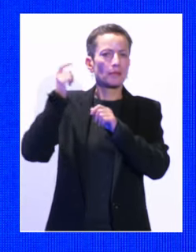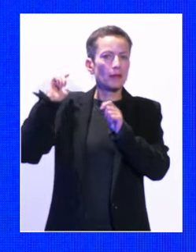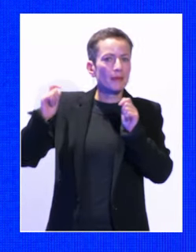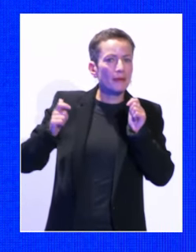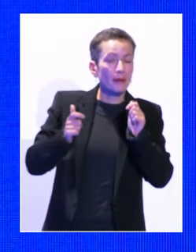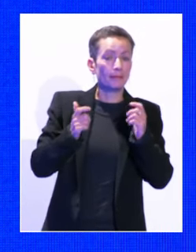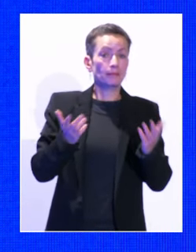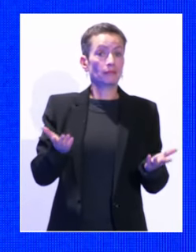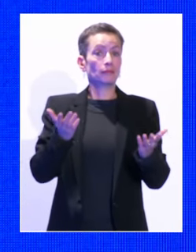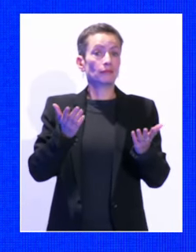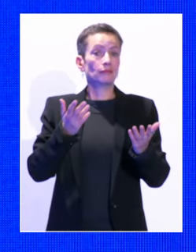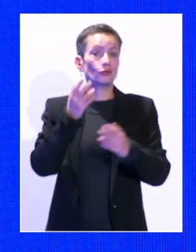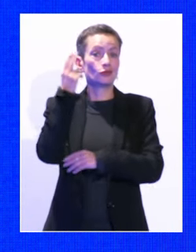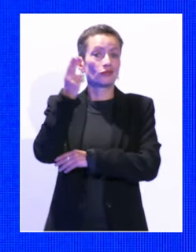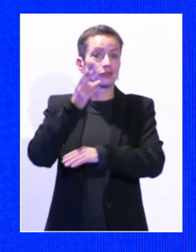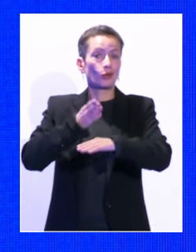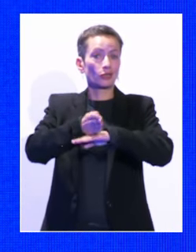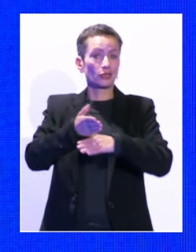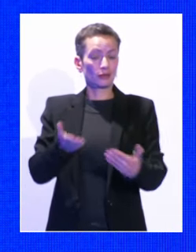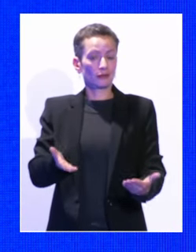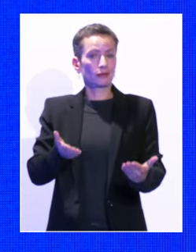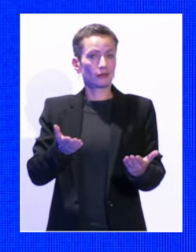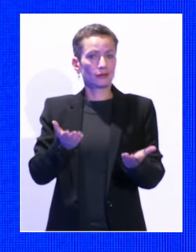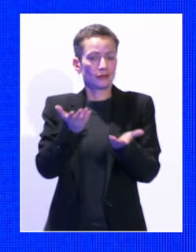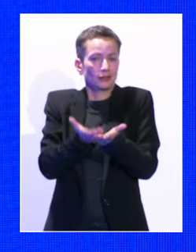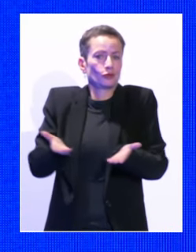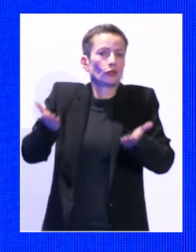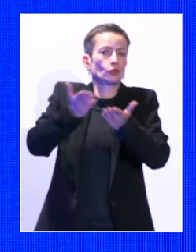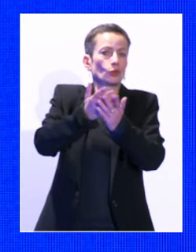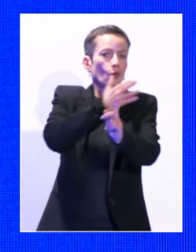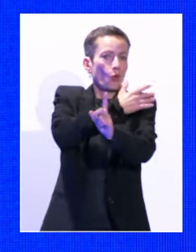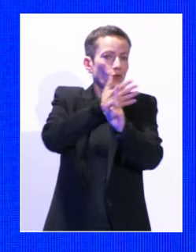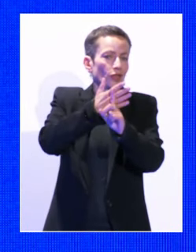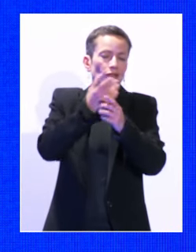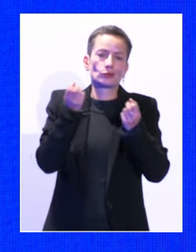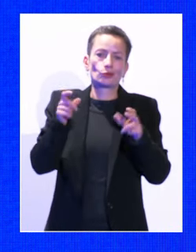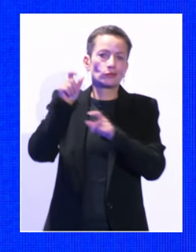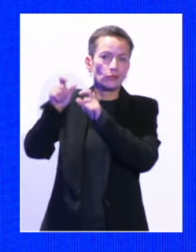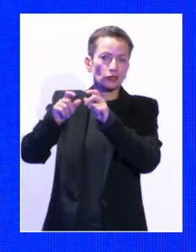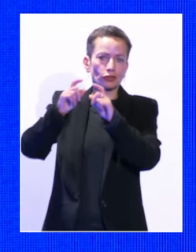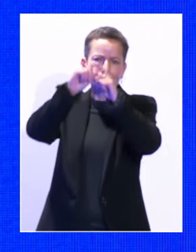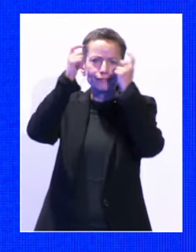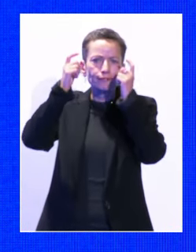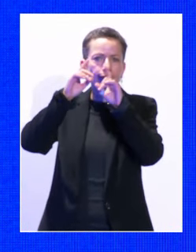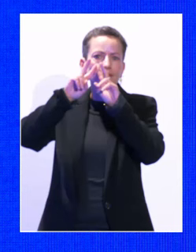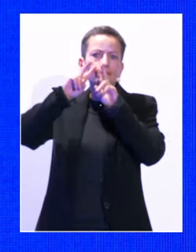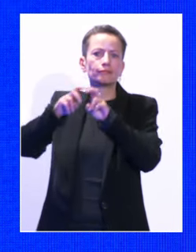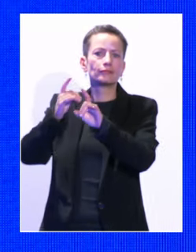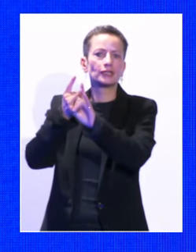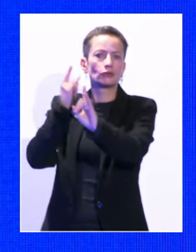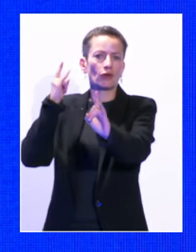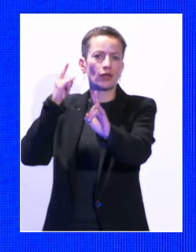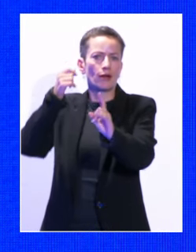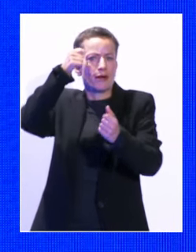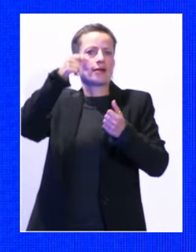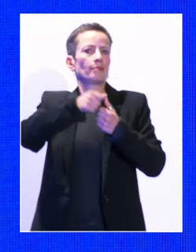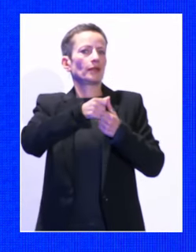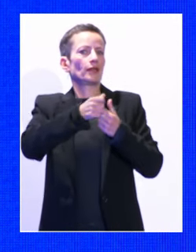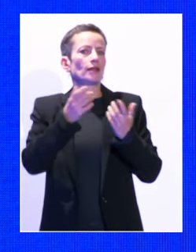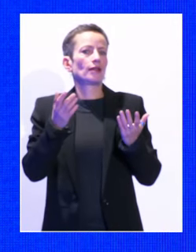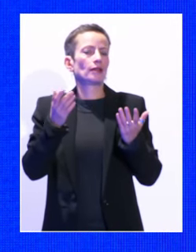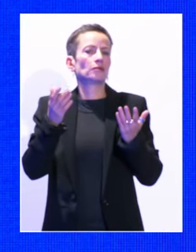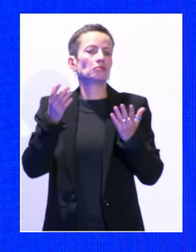interviennent dans un moment dont les historiens se souviendront. Je ne sais pas encore si c'est les